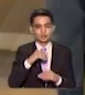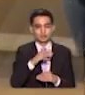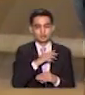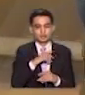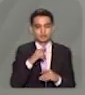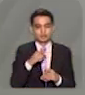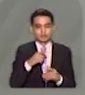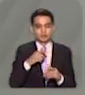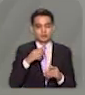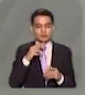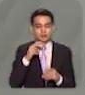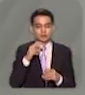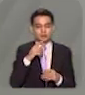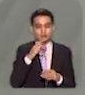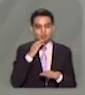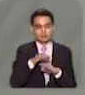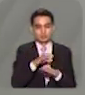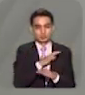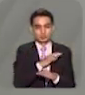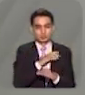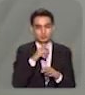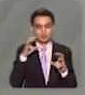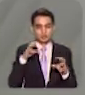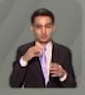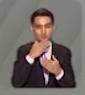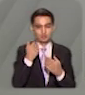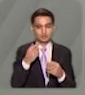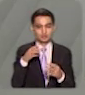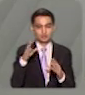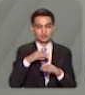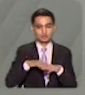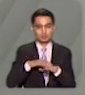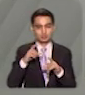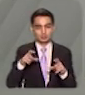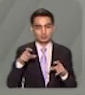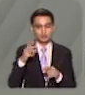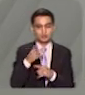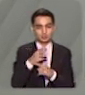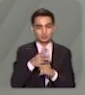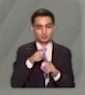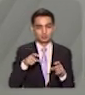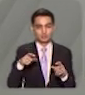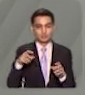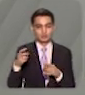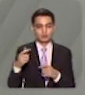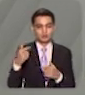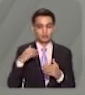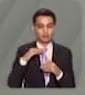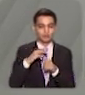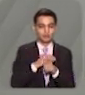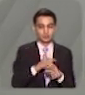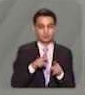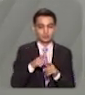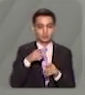шешім шығарды деп отыр. Данный приговор он был вынесен не на законе, а именно на общественном мнении, на средствах массовой давления, средств массовой